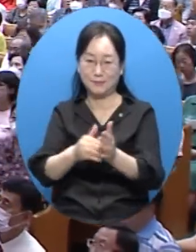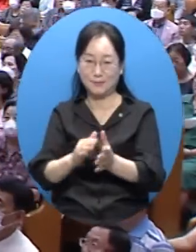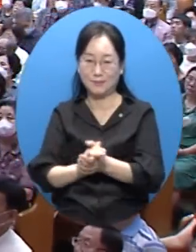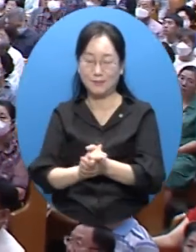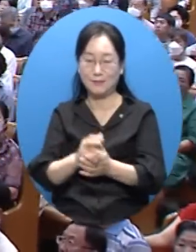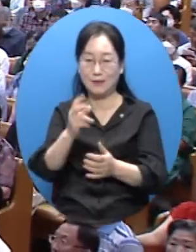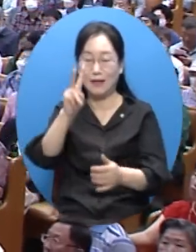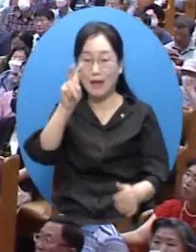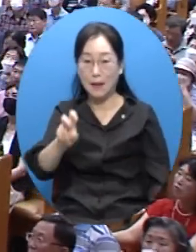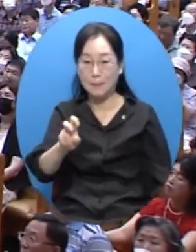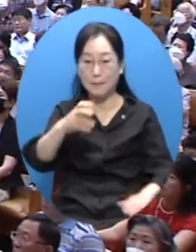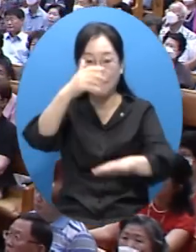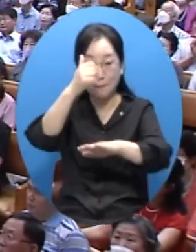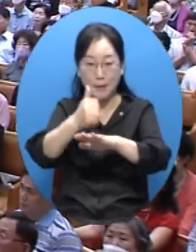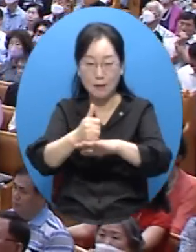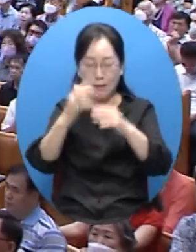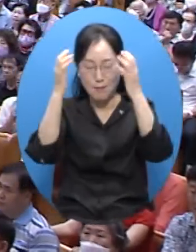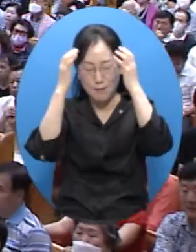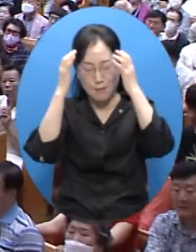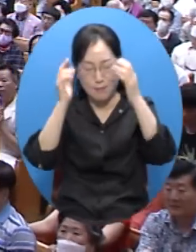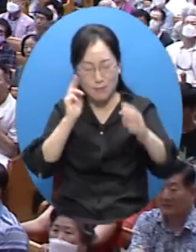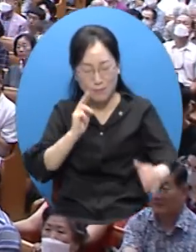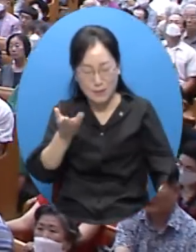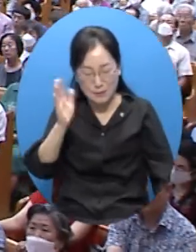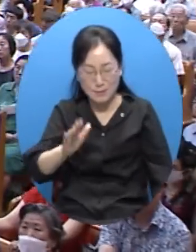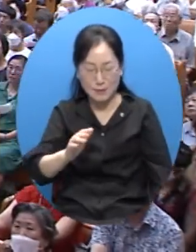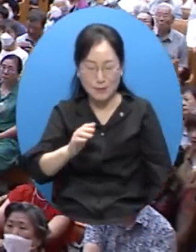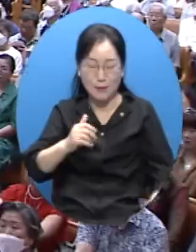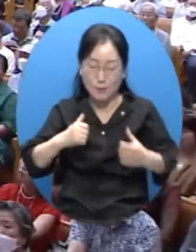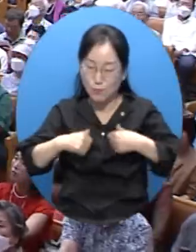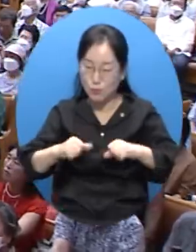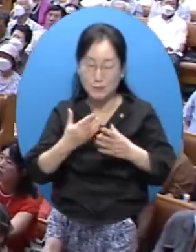암 말기에 극한 고통 속에서도 마지막 순간까지 포기하거나